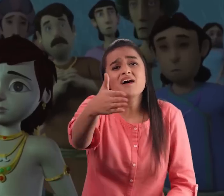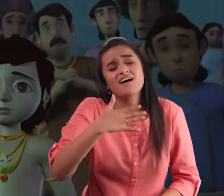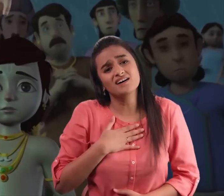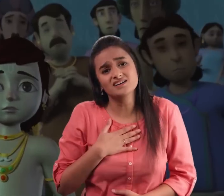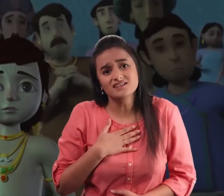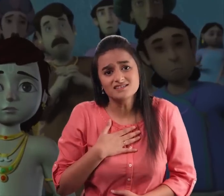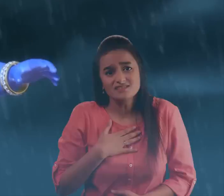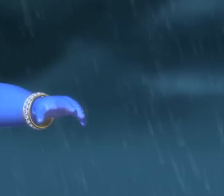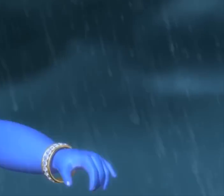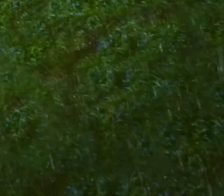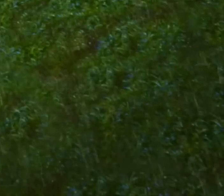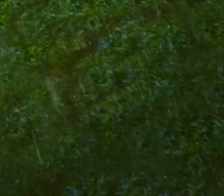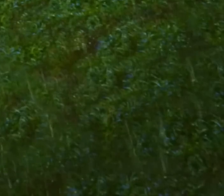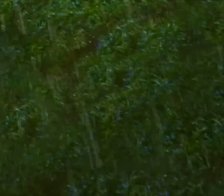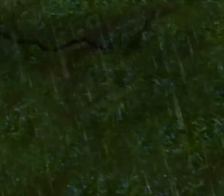मेरे बच्चे।